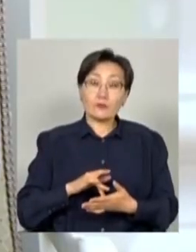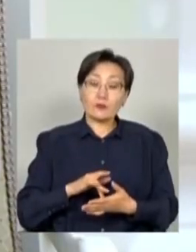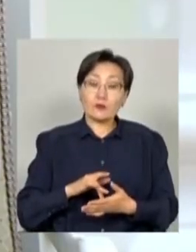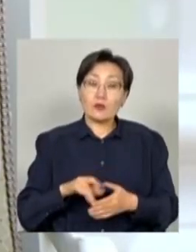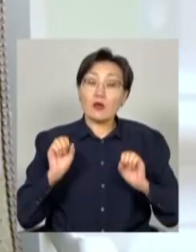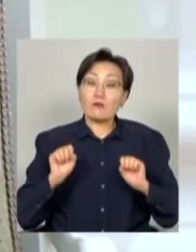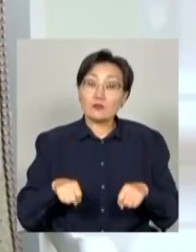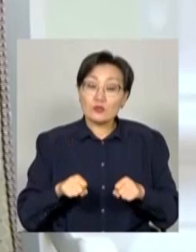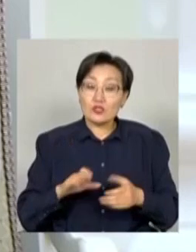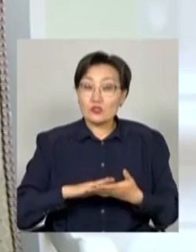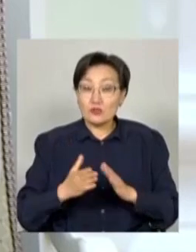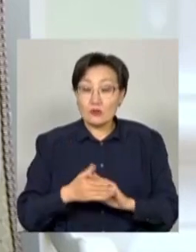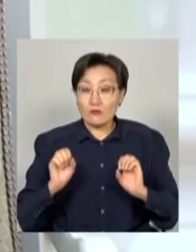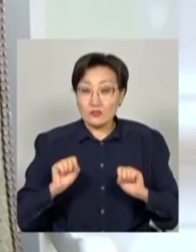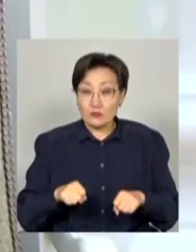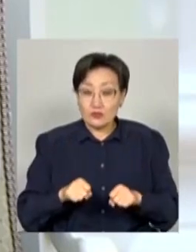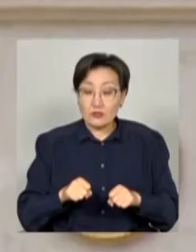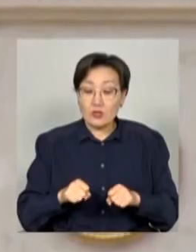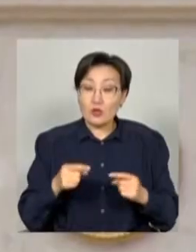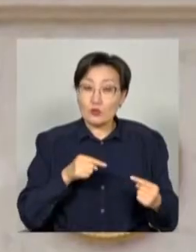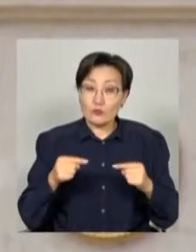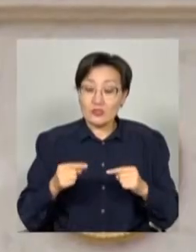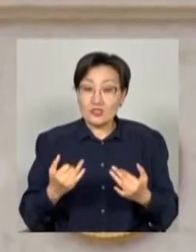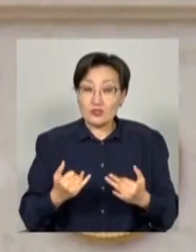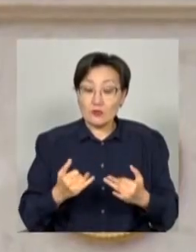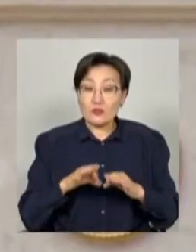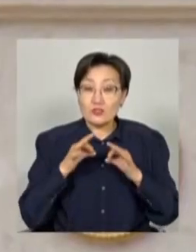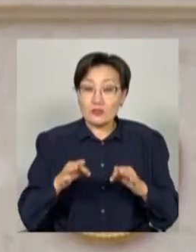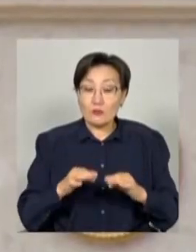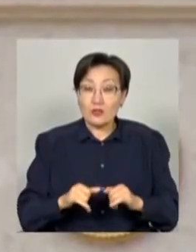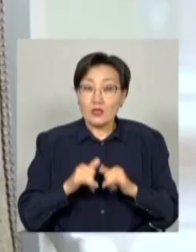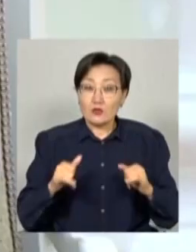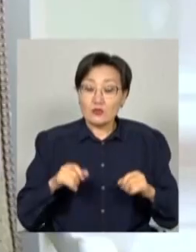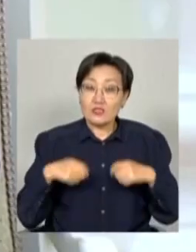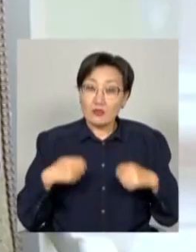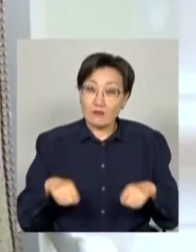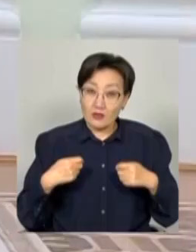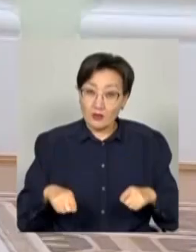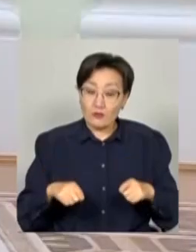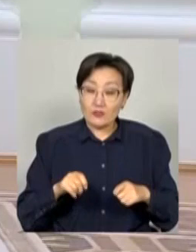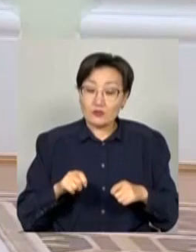о возможностях, ситуацию о возможностях друг друга. Мы сейчас отметили рост товарооборота в